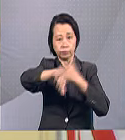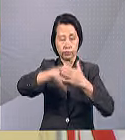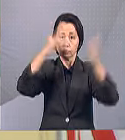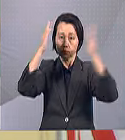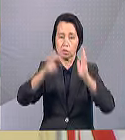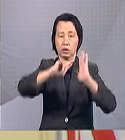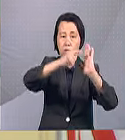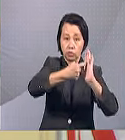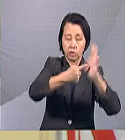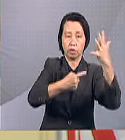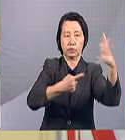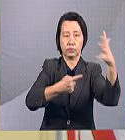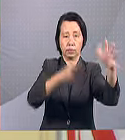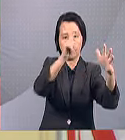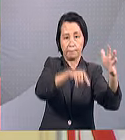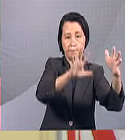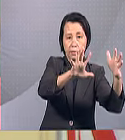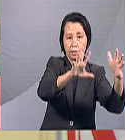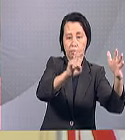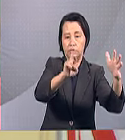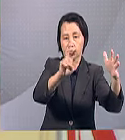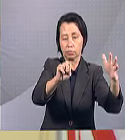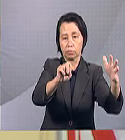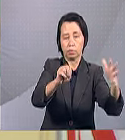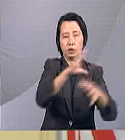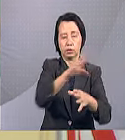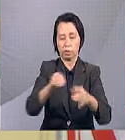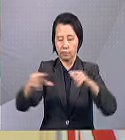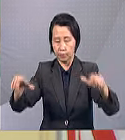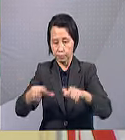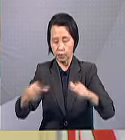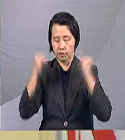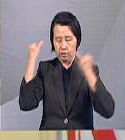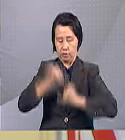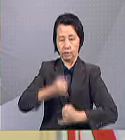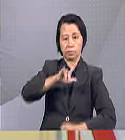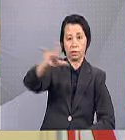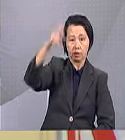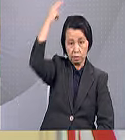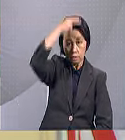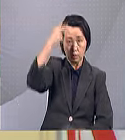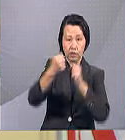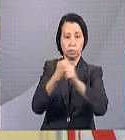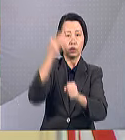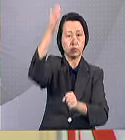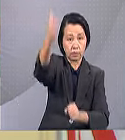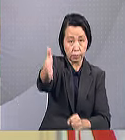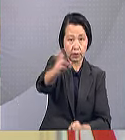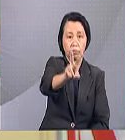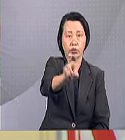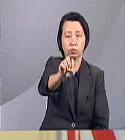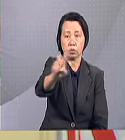di seluruh Malaysia bermula 15 Mei 2020 serta pelaksanaan ibadat haji pada tahun hadapan akan